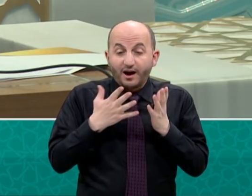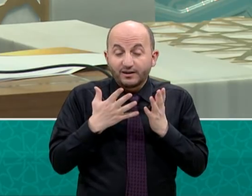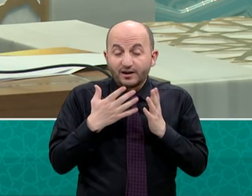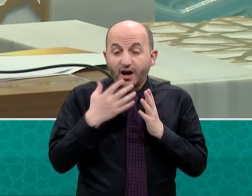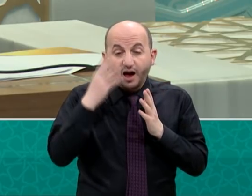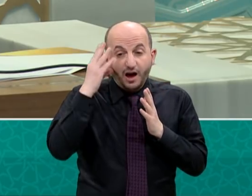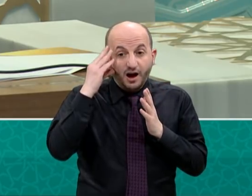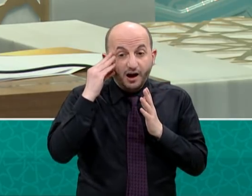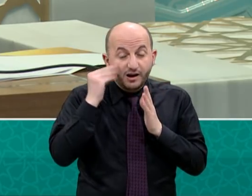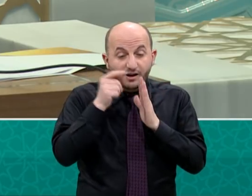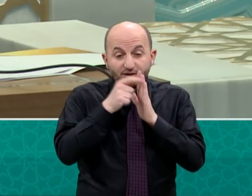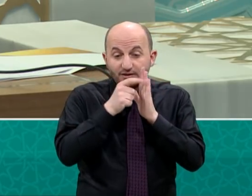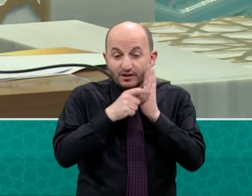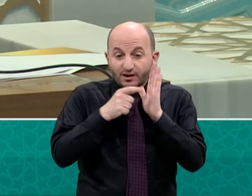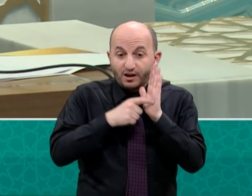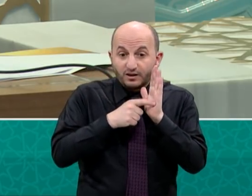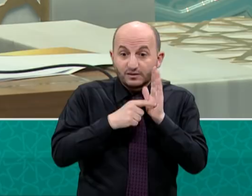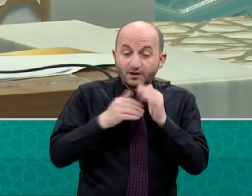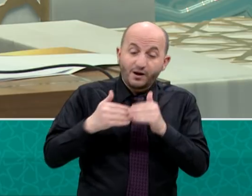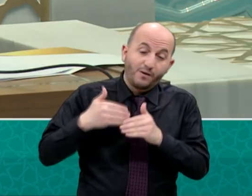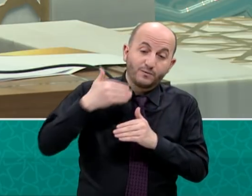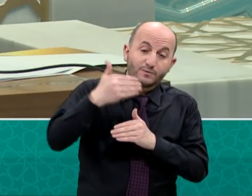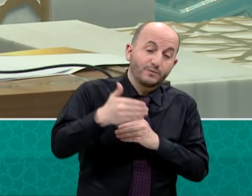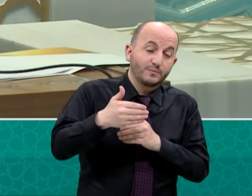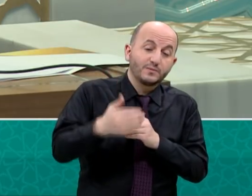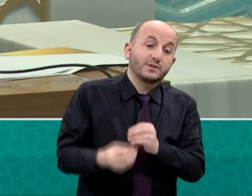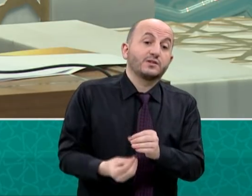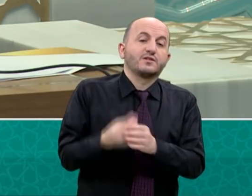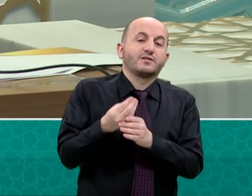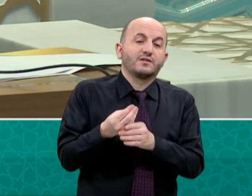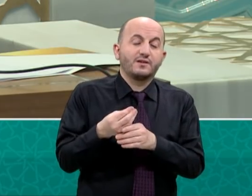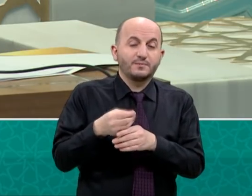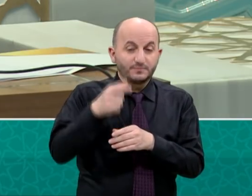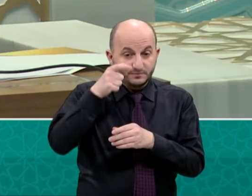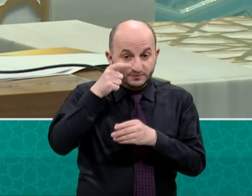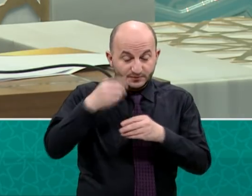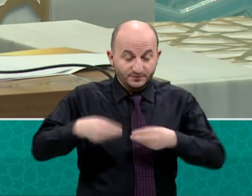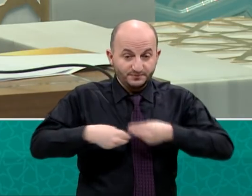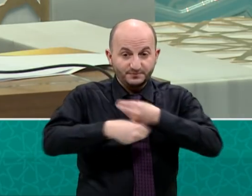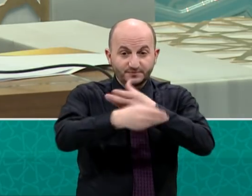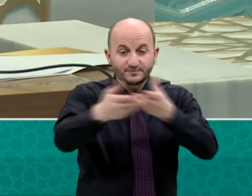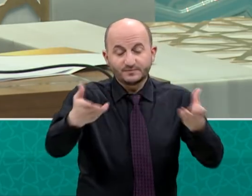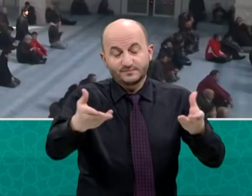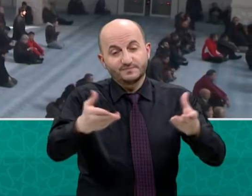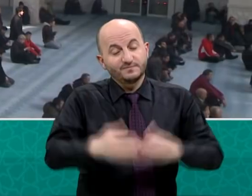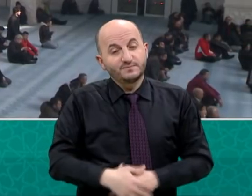plana çıkartılarak Cenab-ı Hakk'ın bizlerin dikkatine sunduğunu,